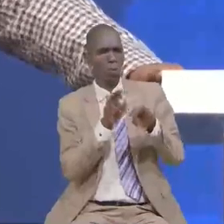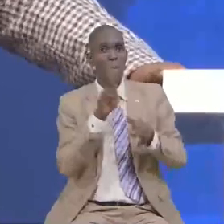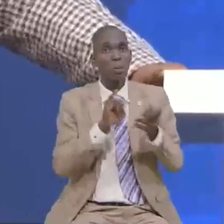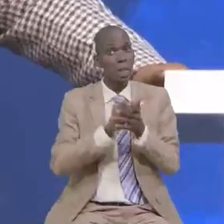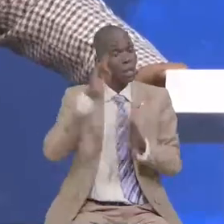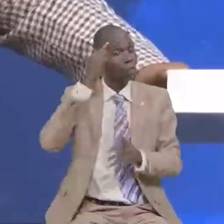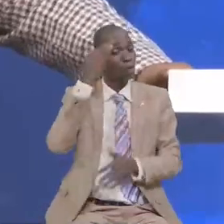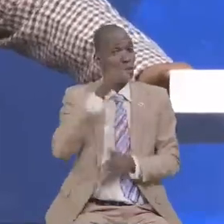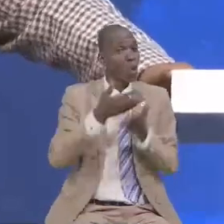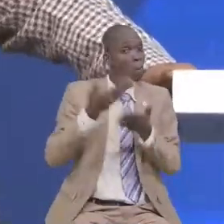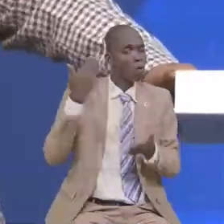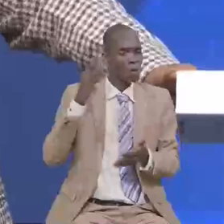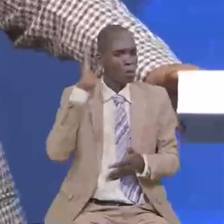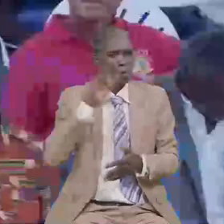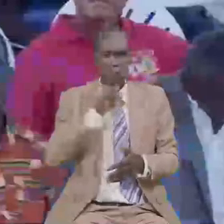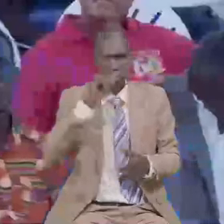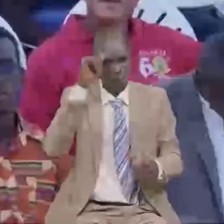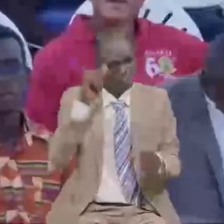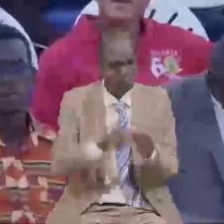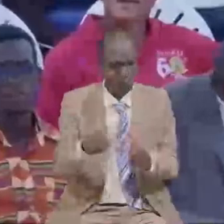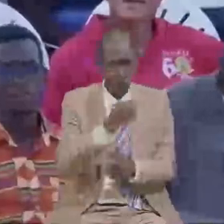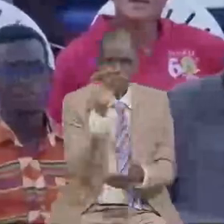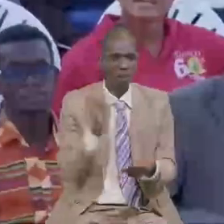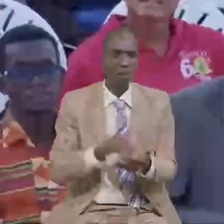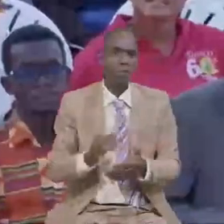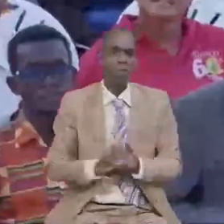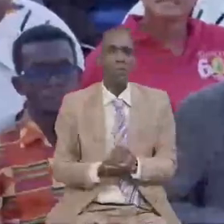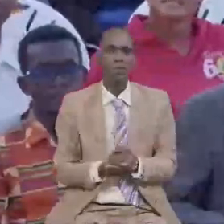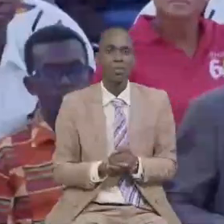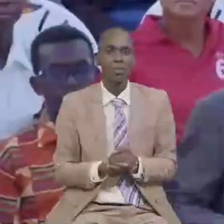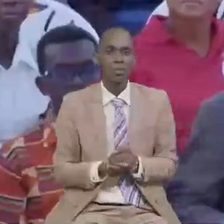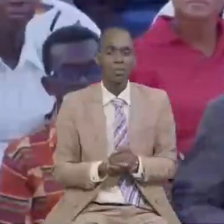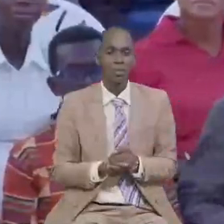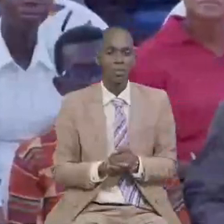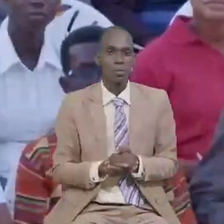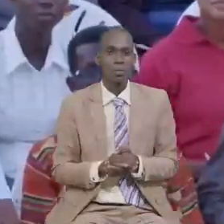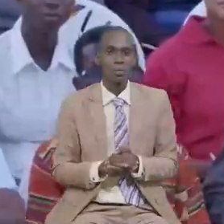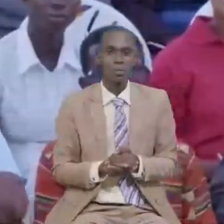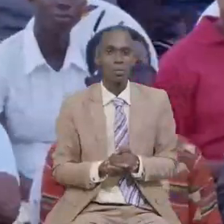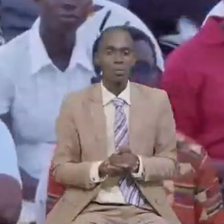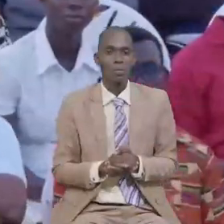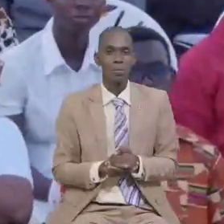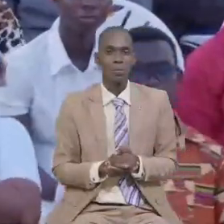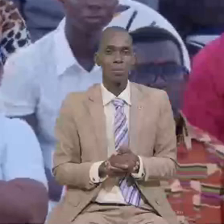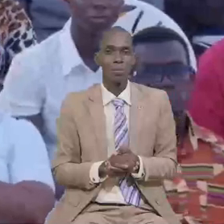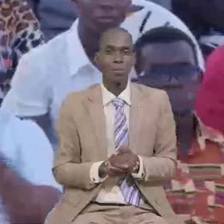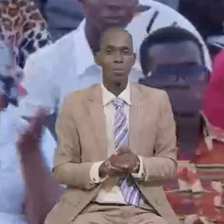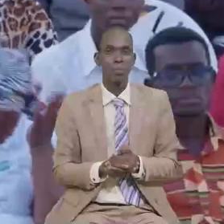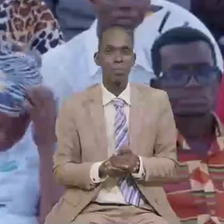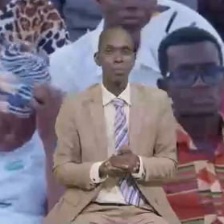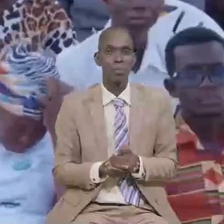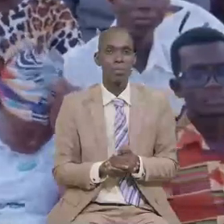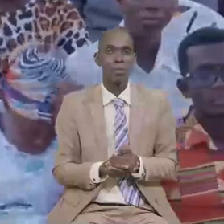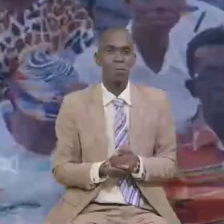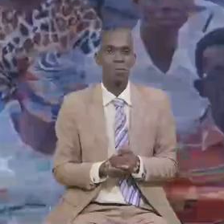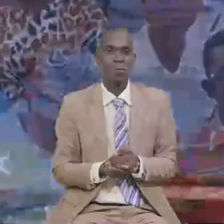votre vie, ceux qui prétendaient vous connaître, quand ils vous voient ce jour, ils ne peuvent plus vous